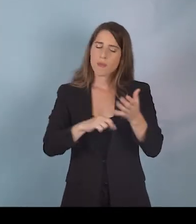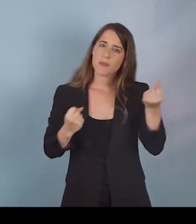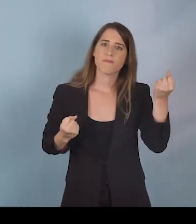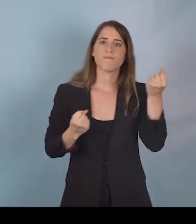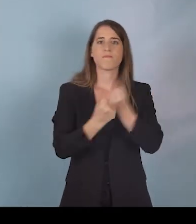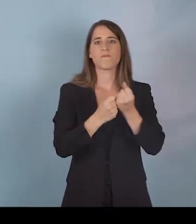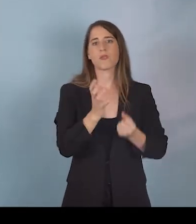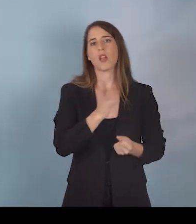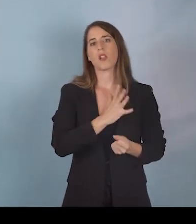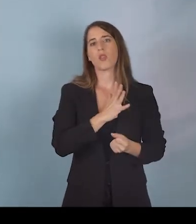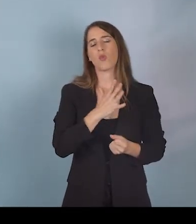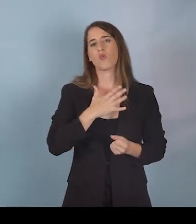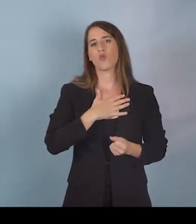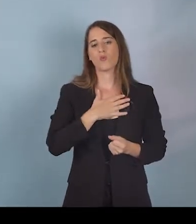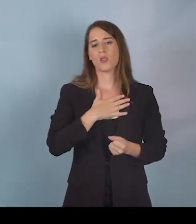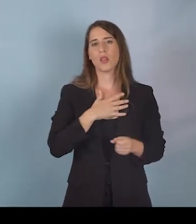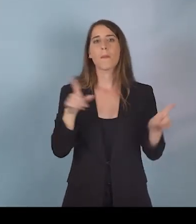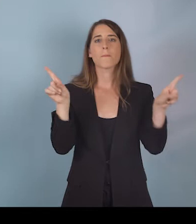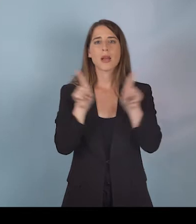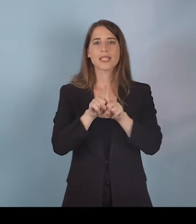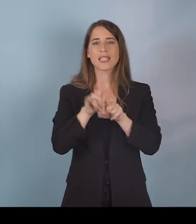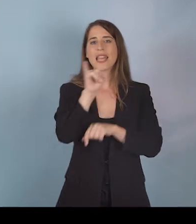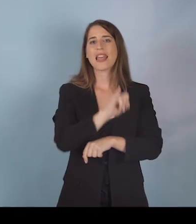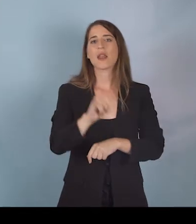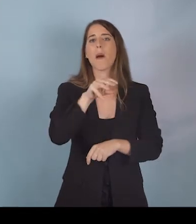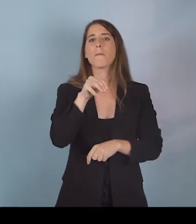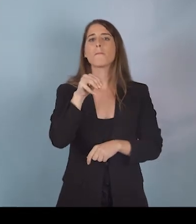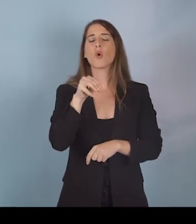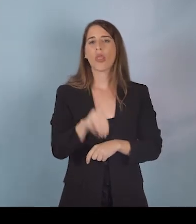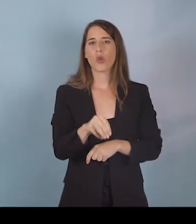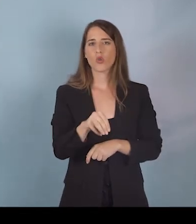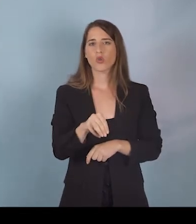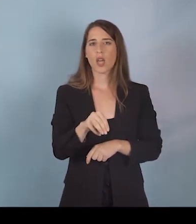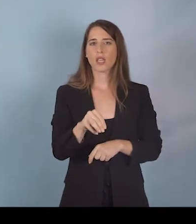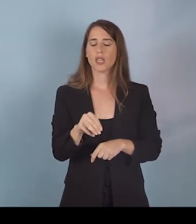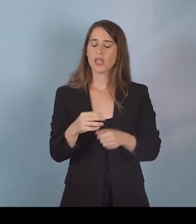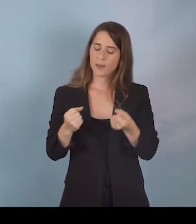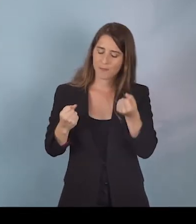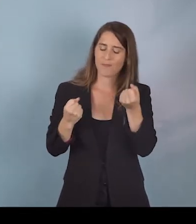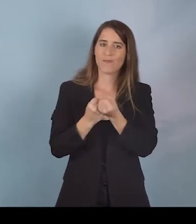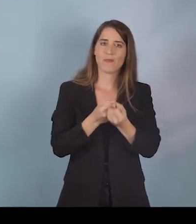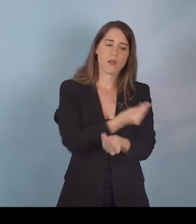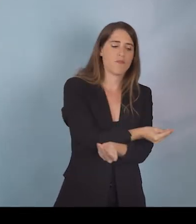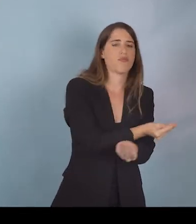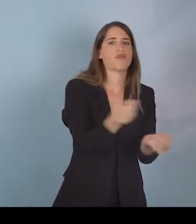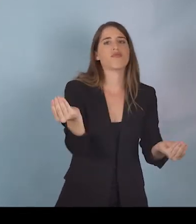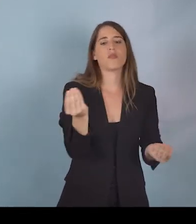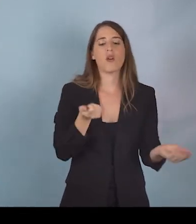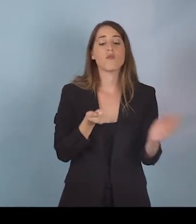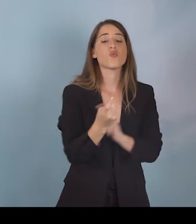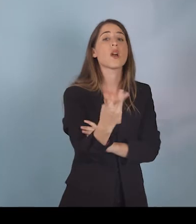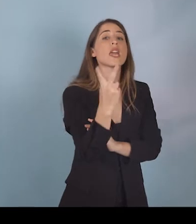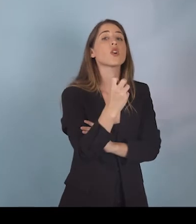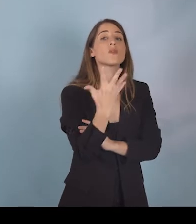Έτσι, σε συνεργασία με το Ίδρυμα Μποδοσάκη, εξασφαλίσαμε την παροχή τροφίμων και ειδών πρώτης ανάγκης για 25 τρανς πρόσωπα.